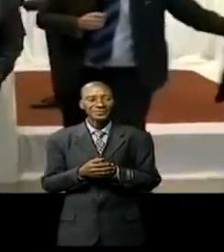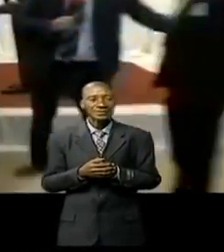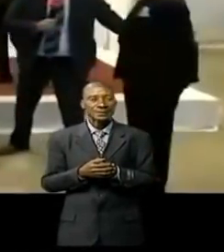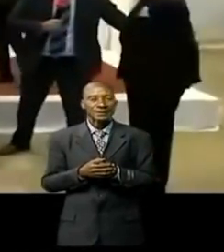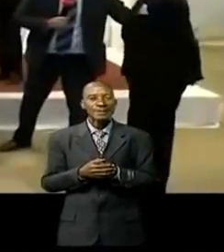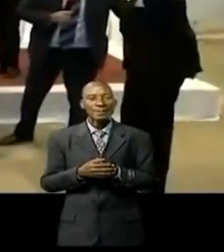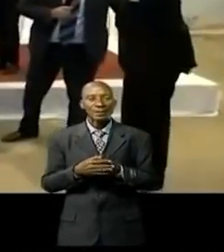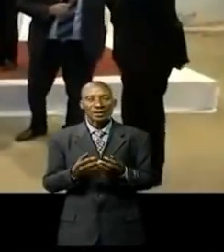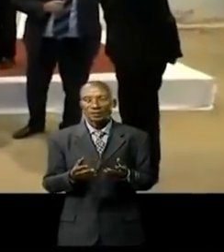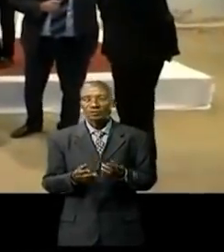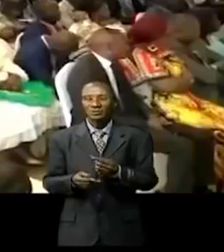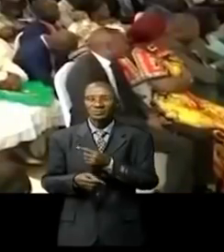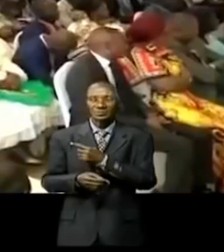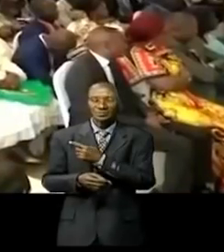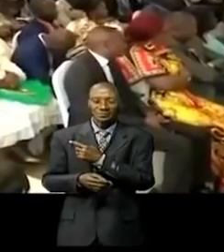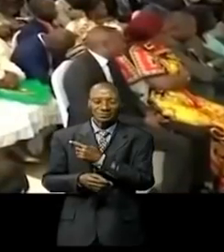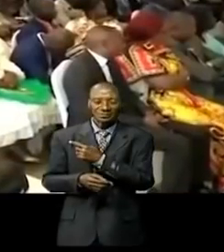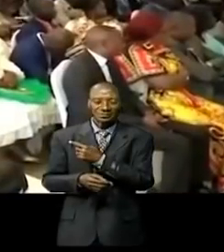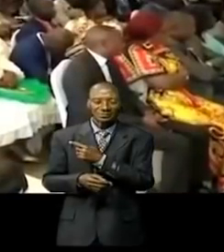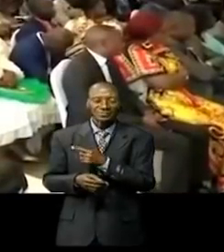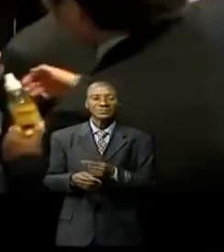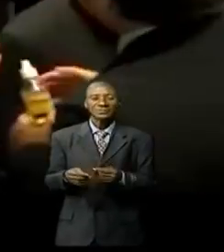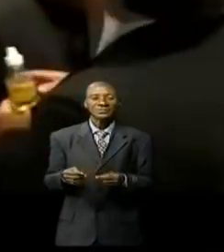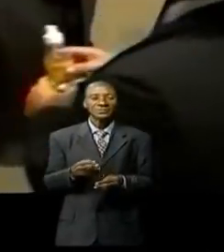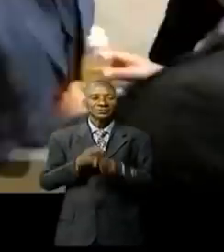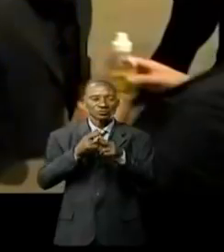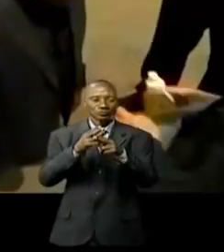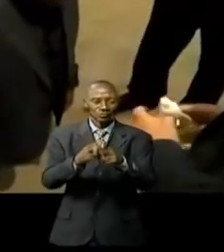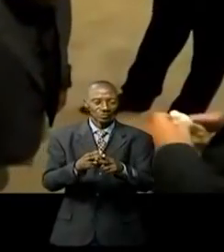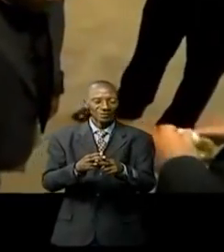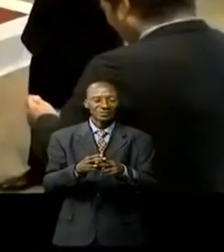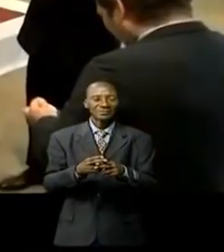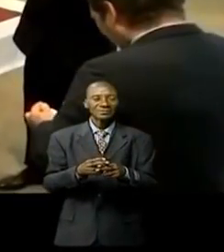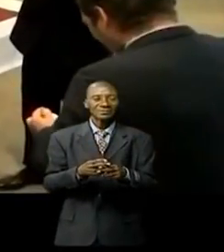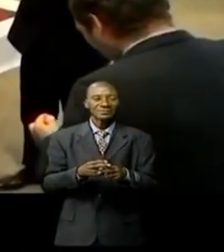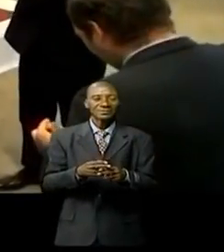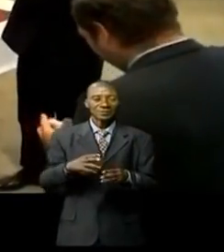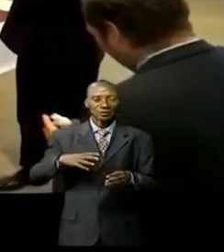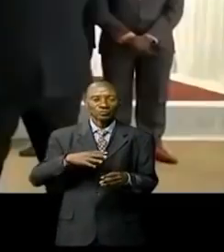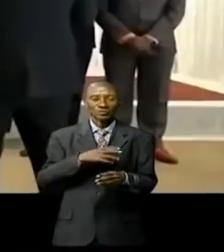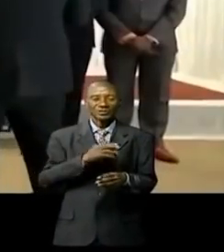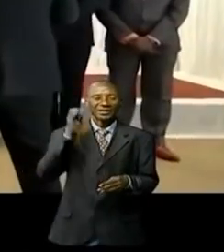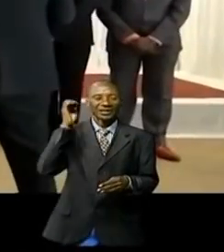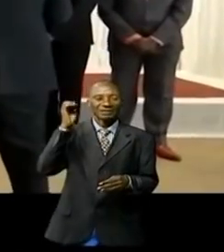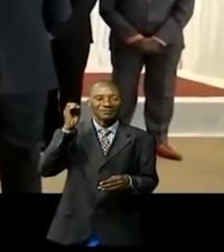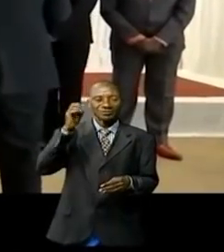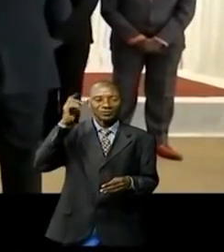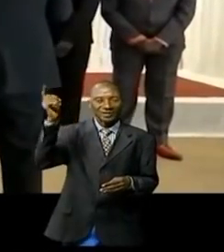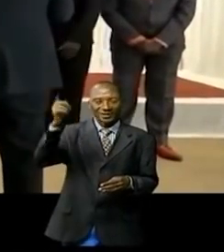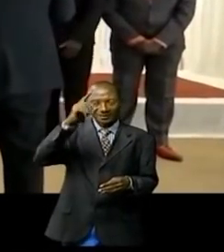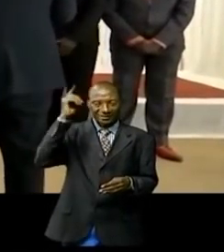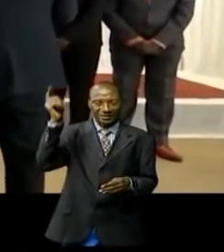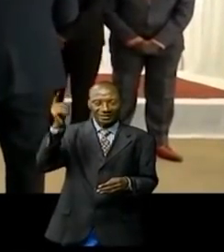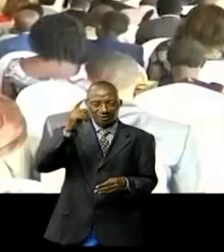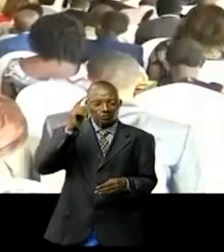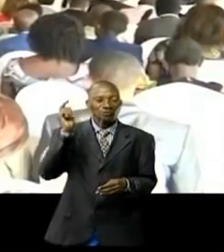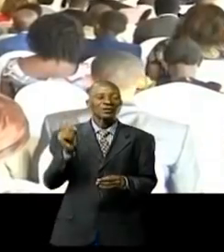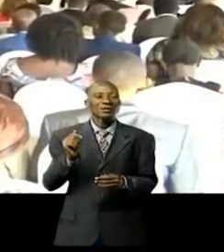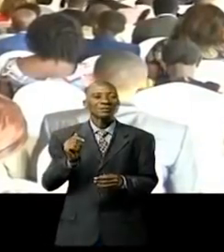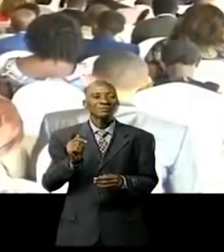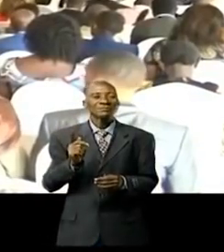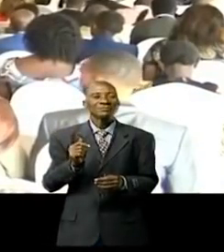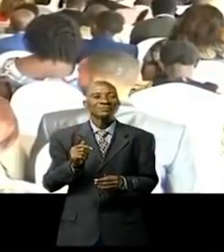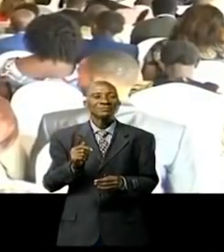Onassa Katamba a été investi pour 5 ans de plus à la tête de la communauté évangélique internationale Four Square Gospel